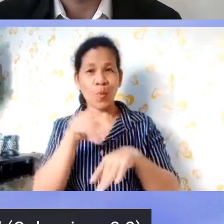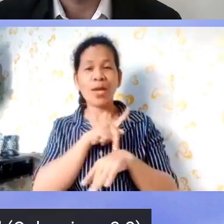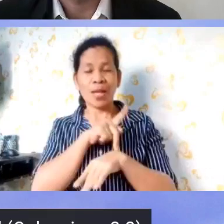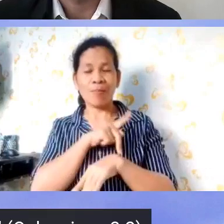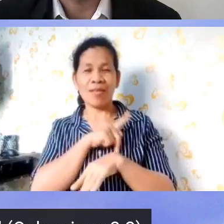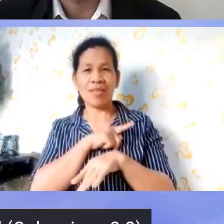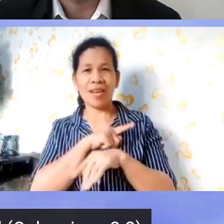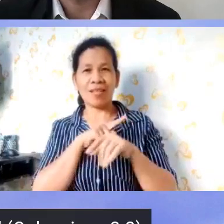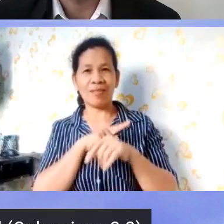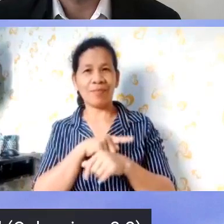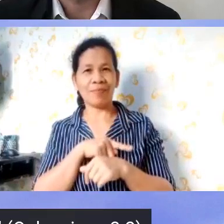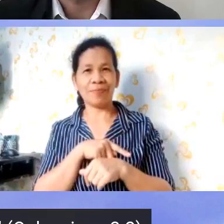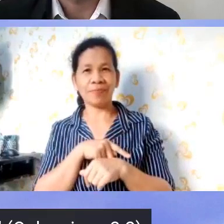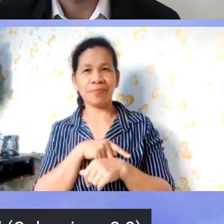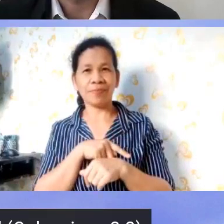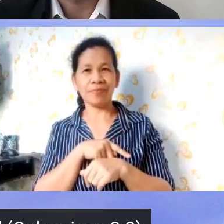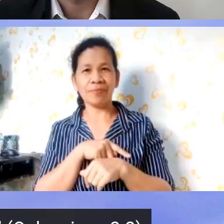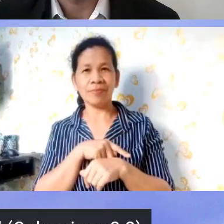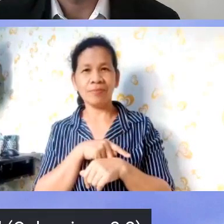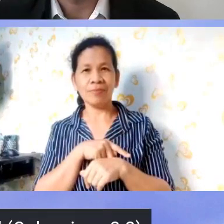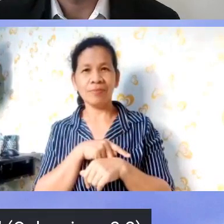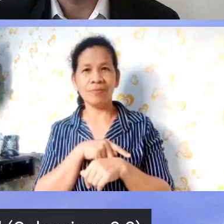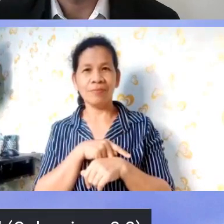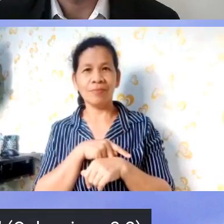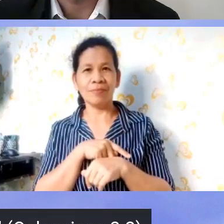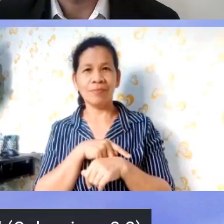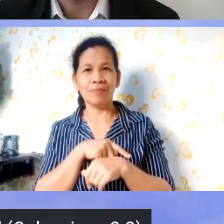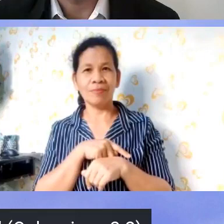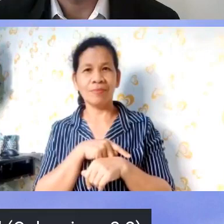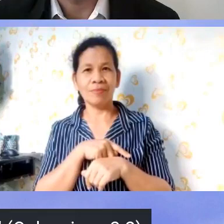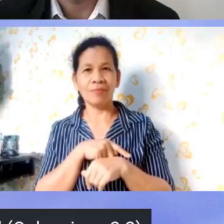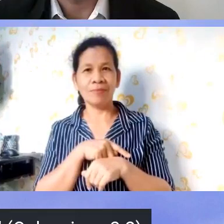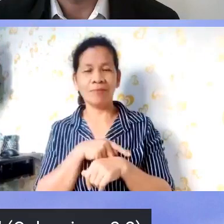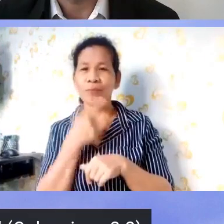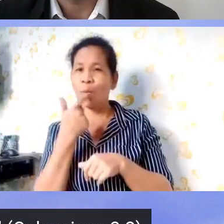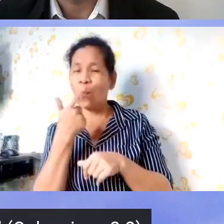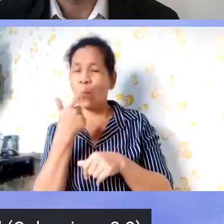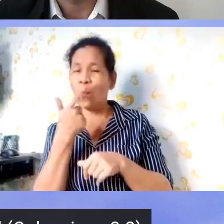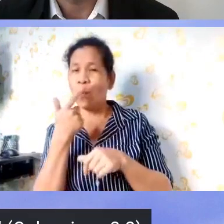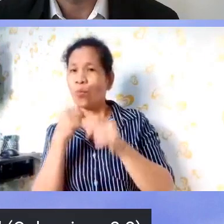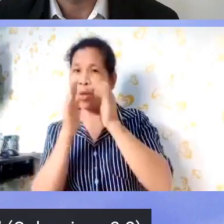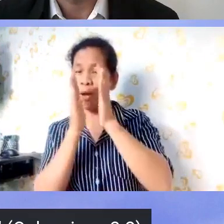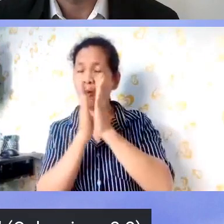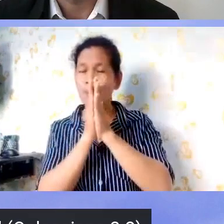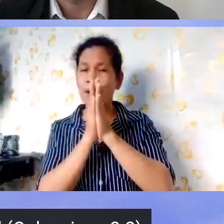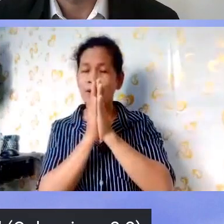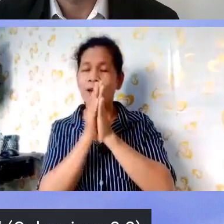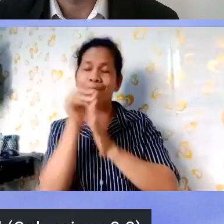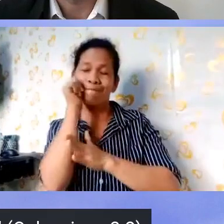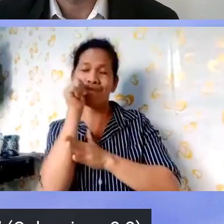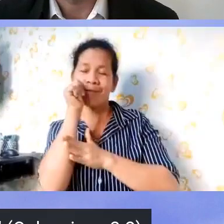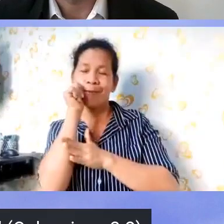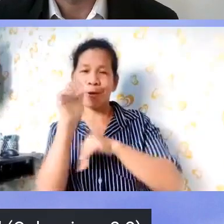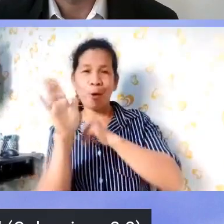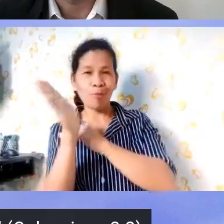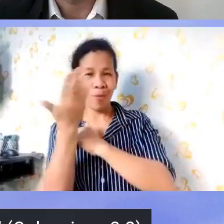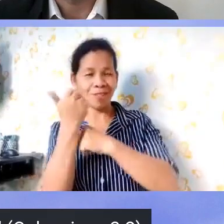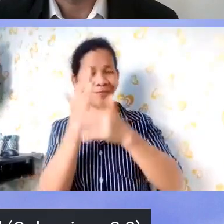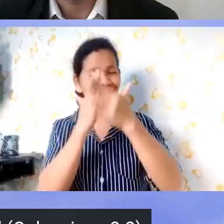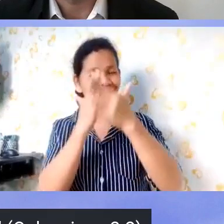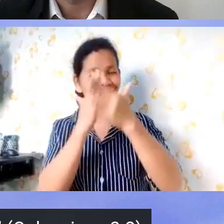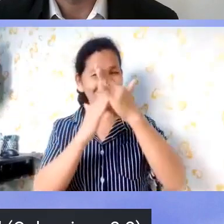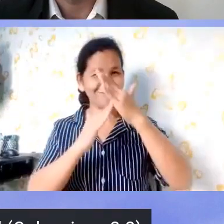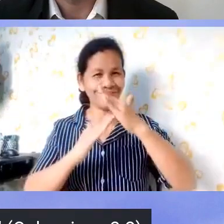na yung pong mga nananalangin, yung mag-aaral ng salita ng Diyos, yung pag-umaga ay payapang-payapa